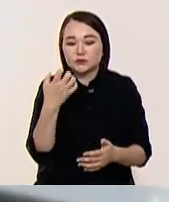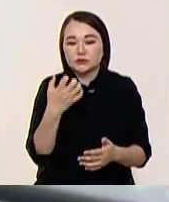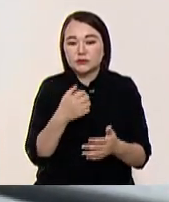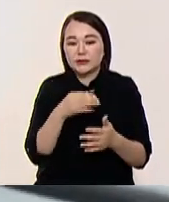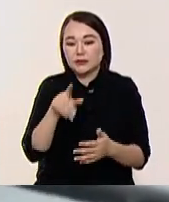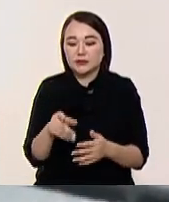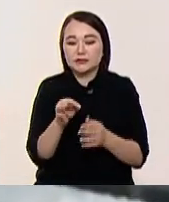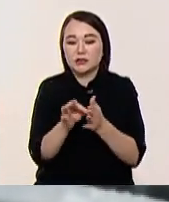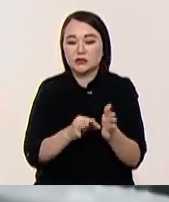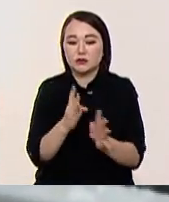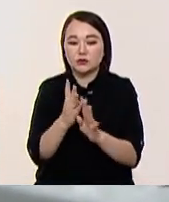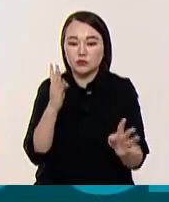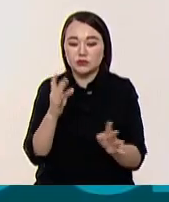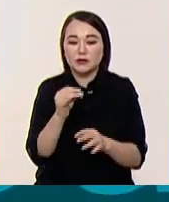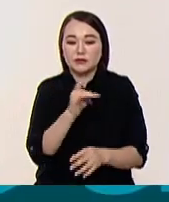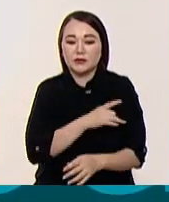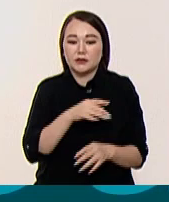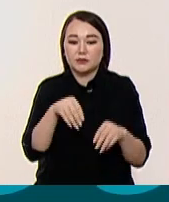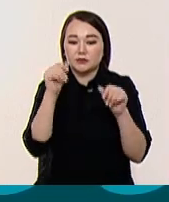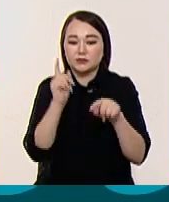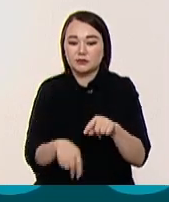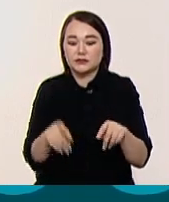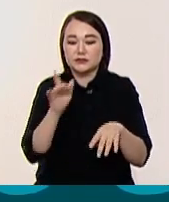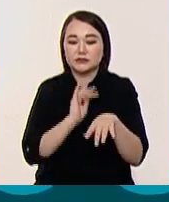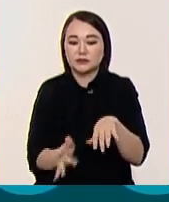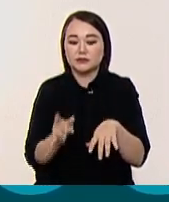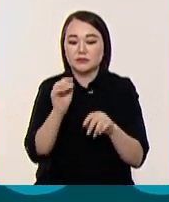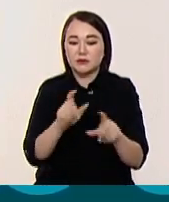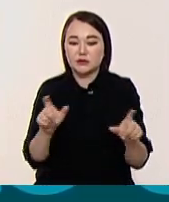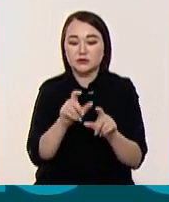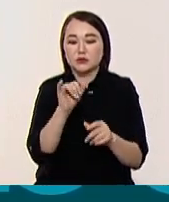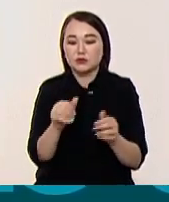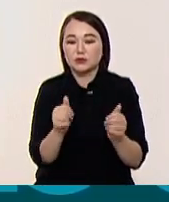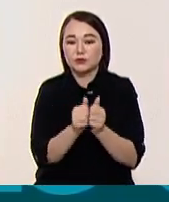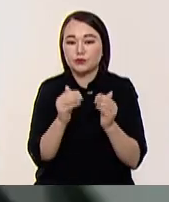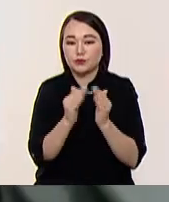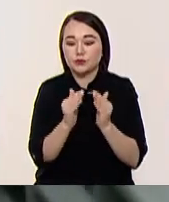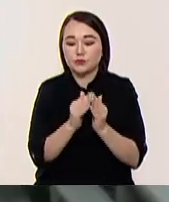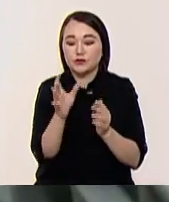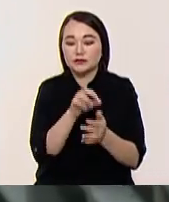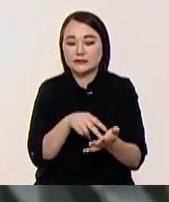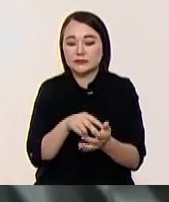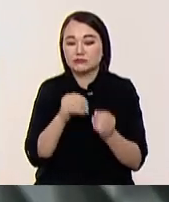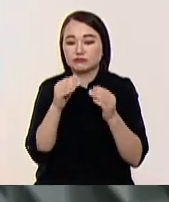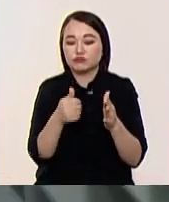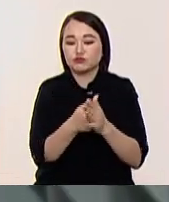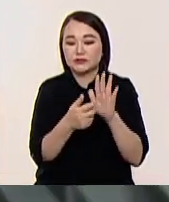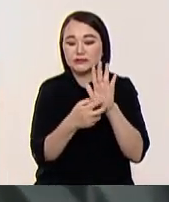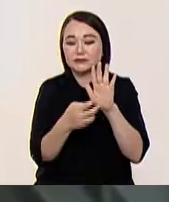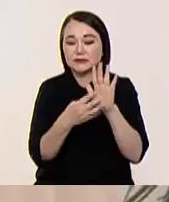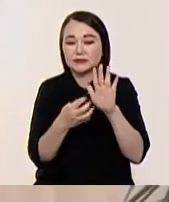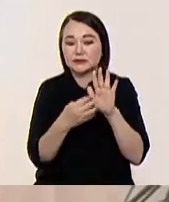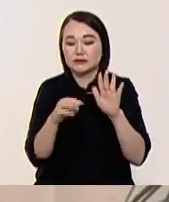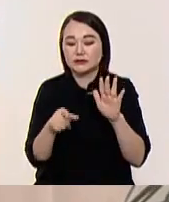тут же выстраиваются очереди, белый песок быстро заканчивается. В магазинах у дома сахара или нет, или цена доходит до 800-900